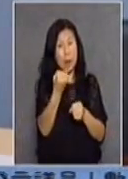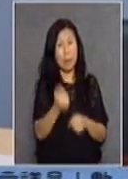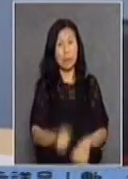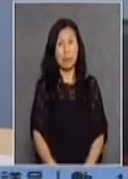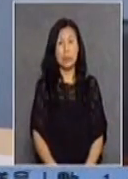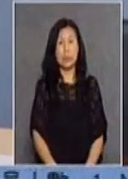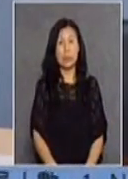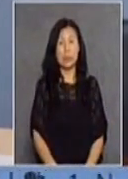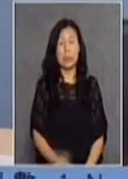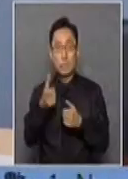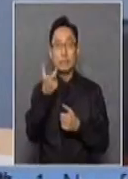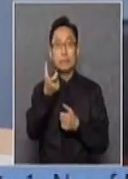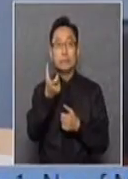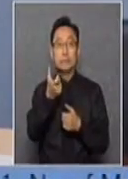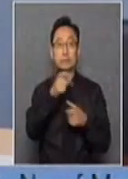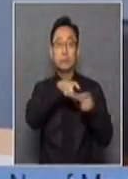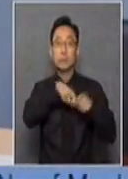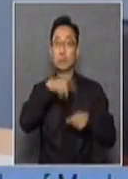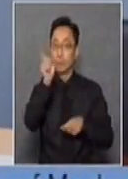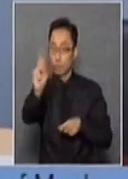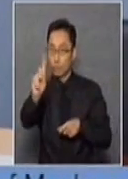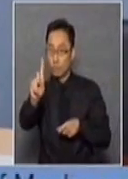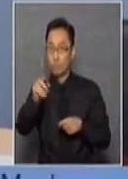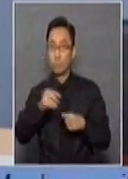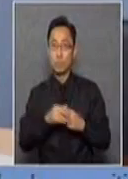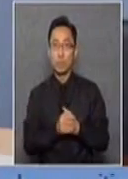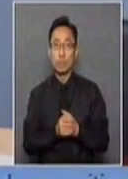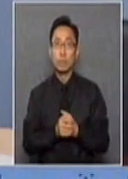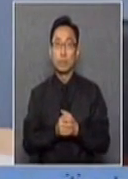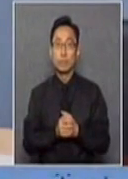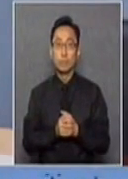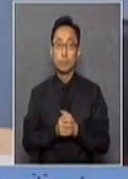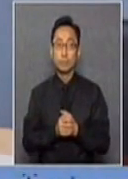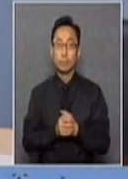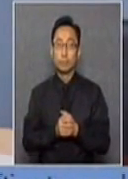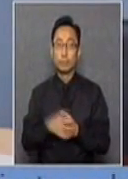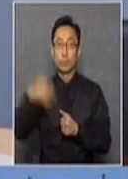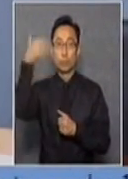講緊錢從何來的問題。主席，